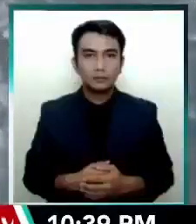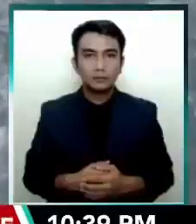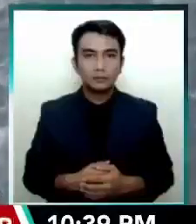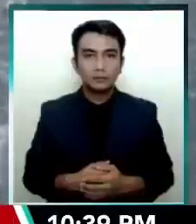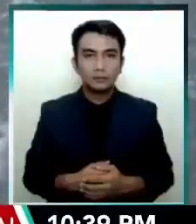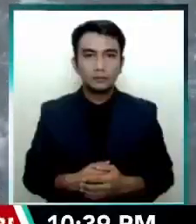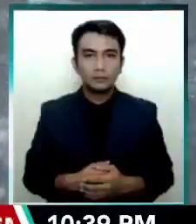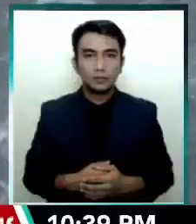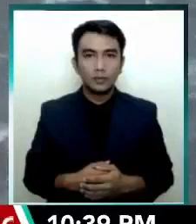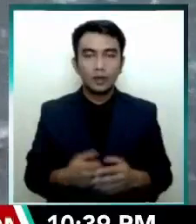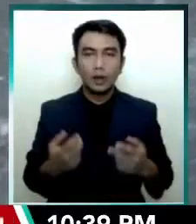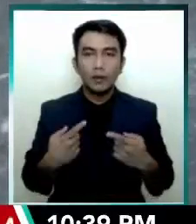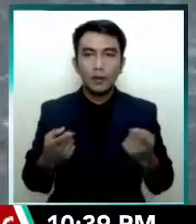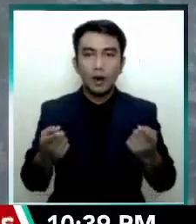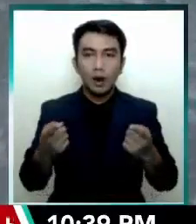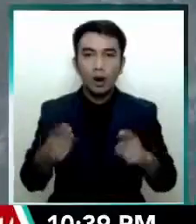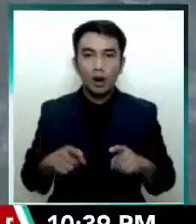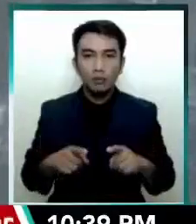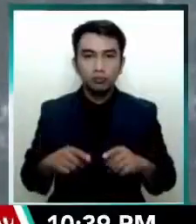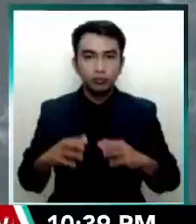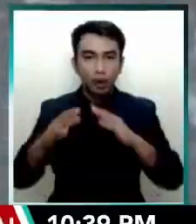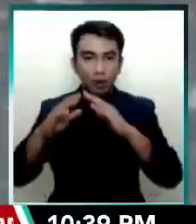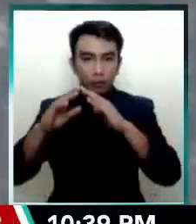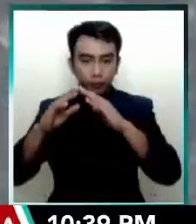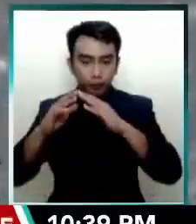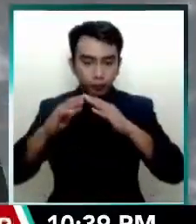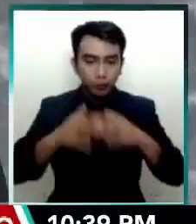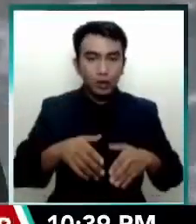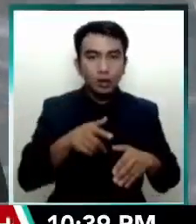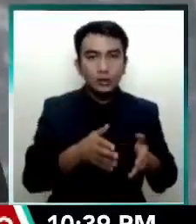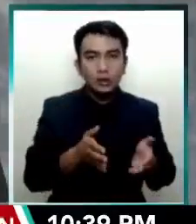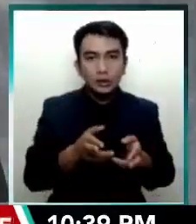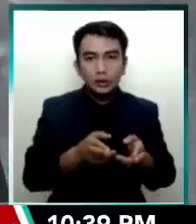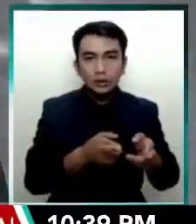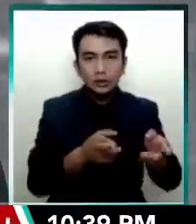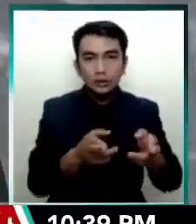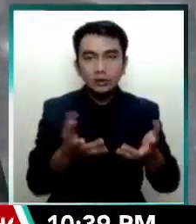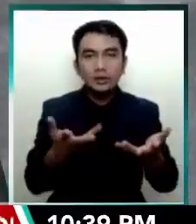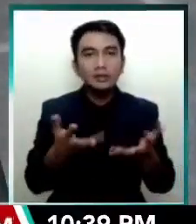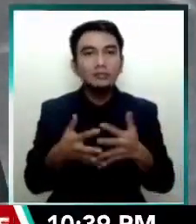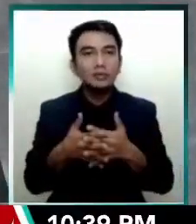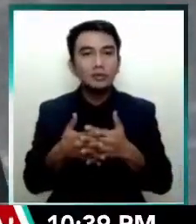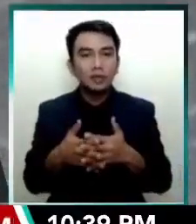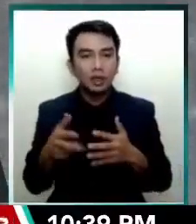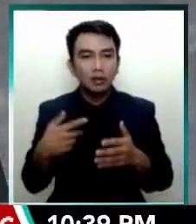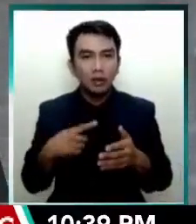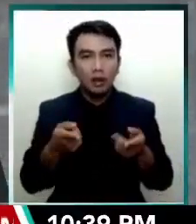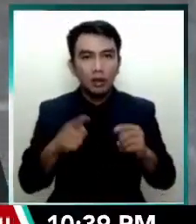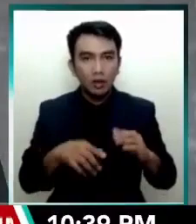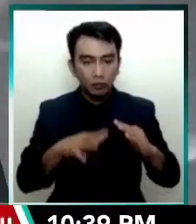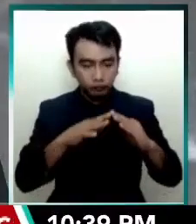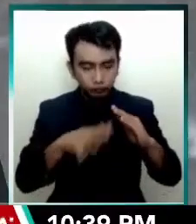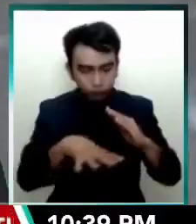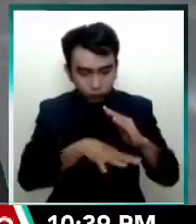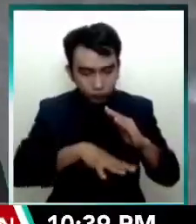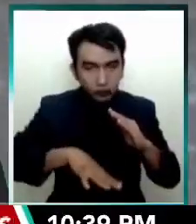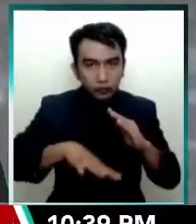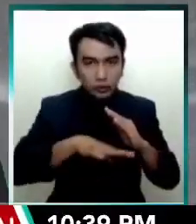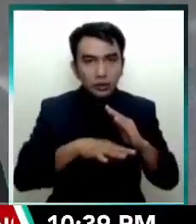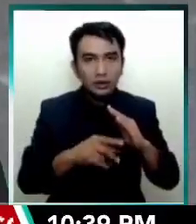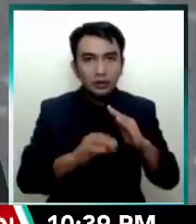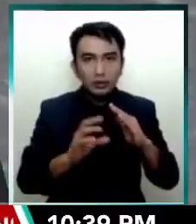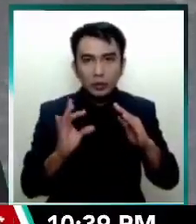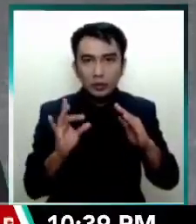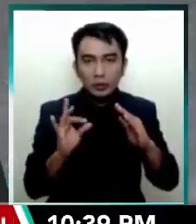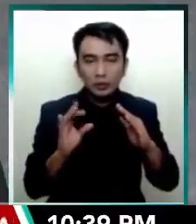Bumagsak sa ilog ang bahay na yan sa Alaska sa Amerika. Unti-unti kasing gumuho ang lupa sa ilalim ng bahay sa lakas ng agos ng